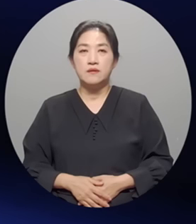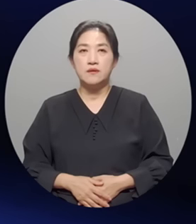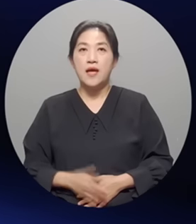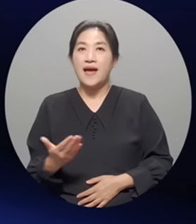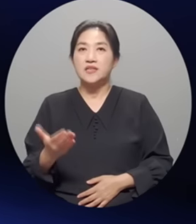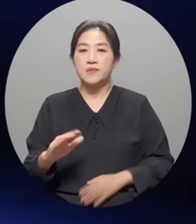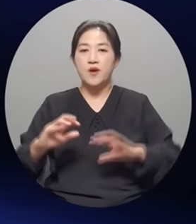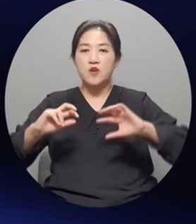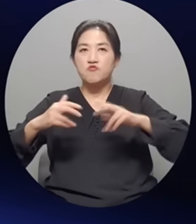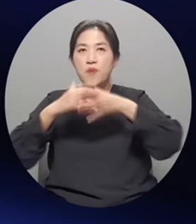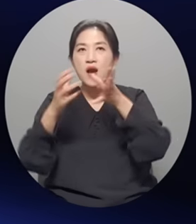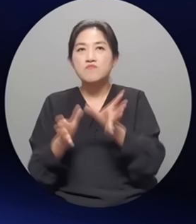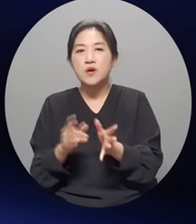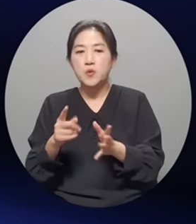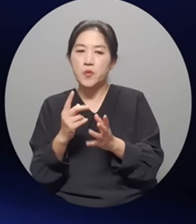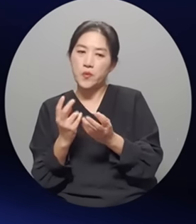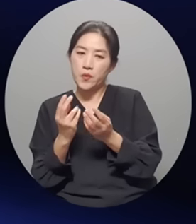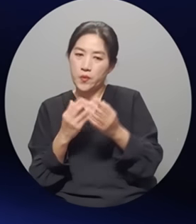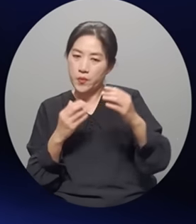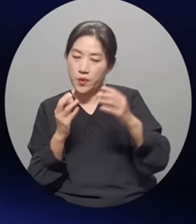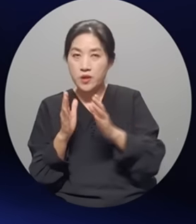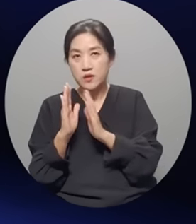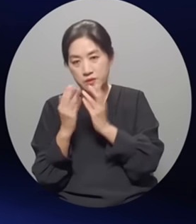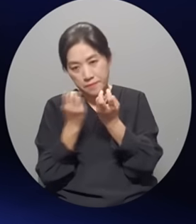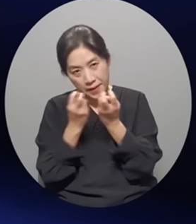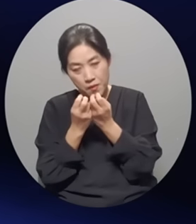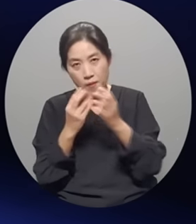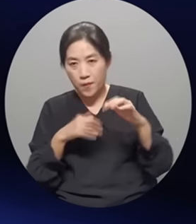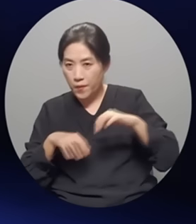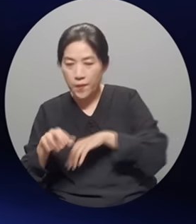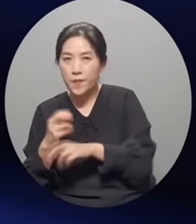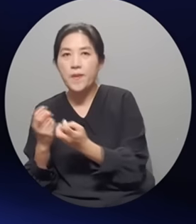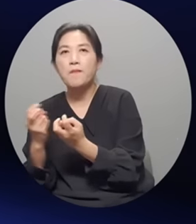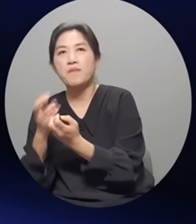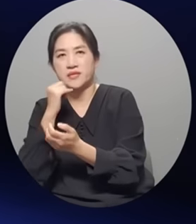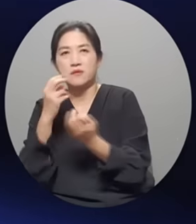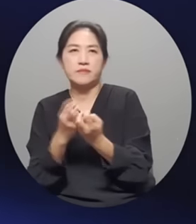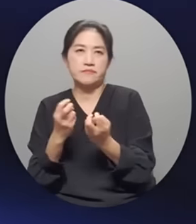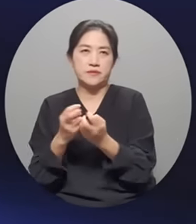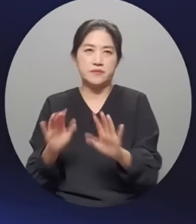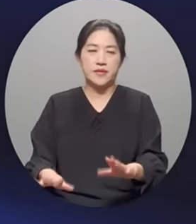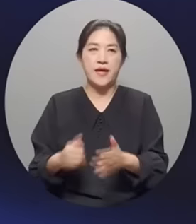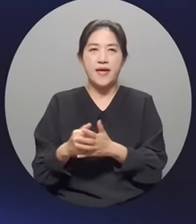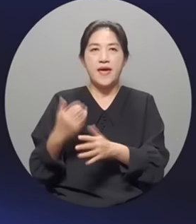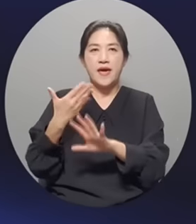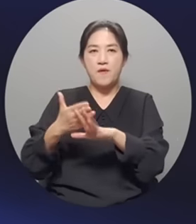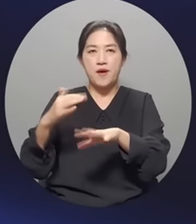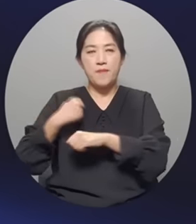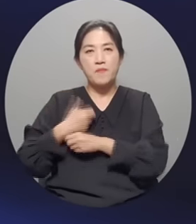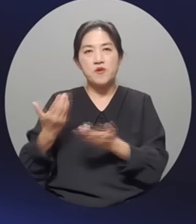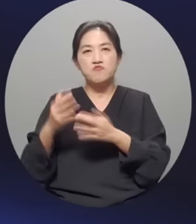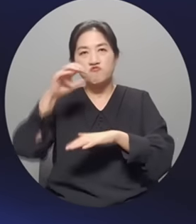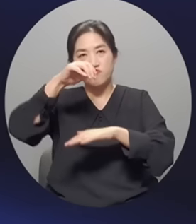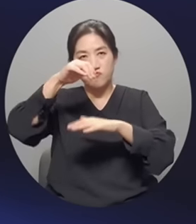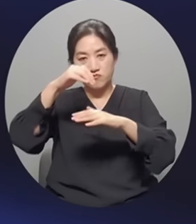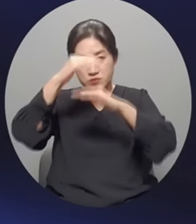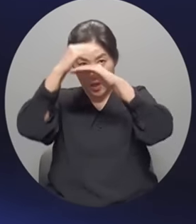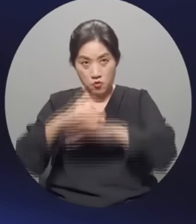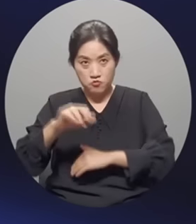하지만 국방부에는 이를 우회할 수 있는 방법이 존재합니다. 국군의 해외 파병 업무 훈령인데요. 여기선